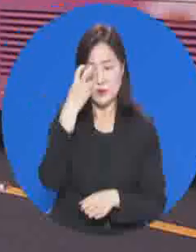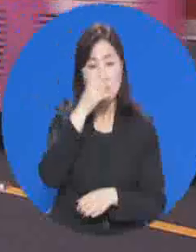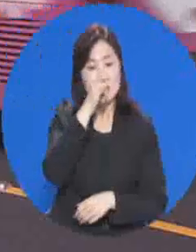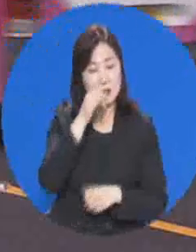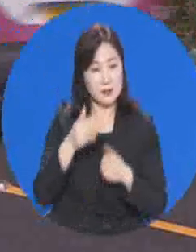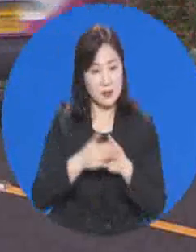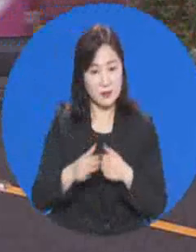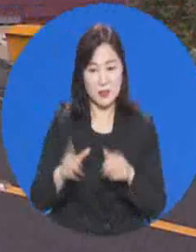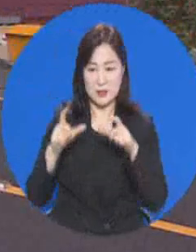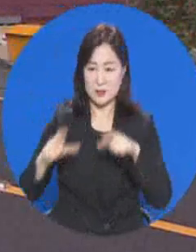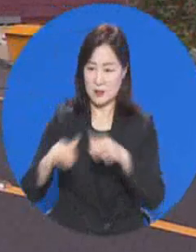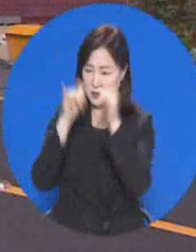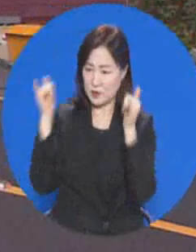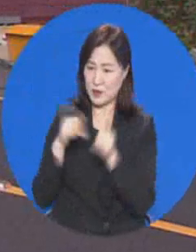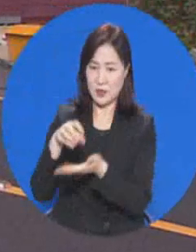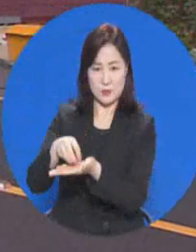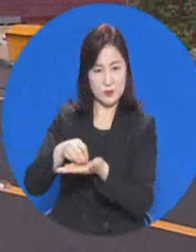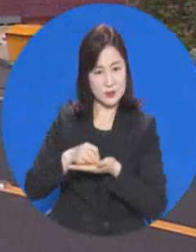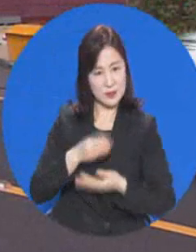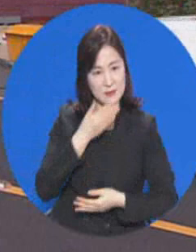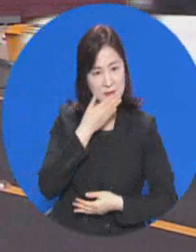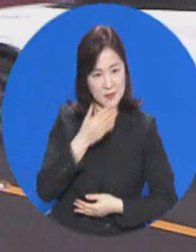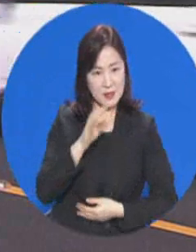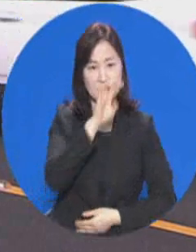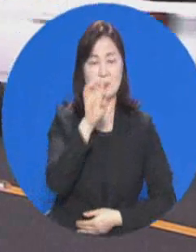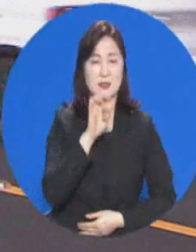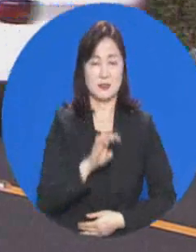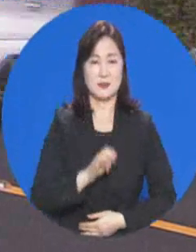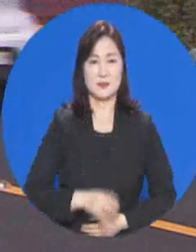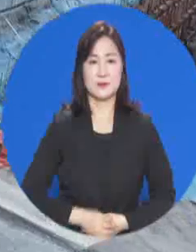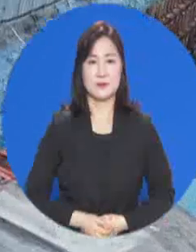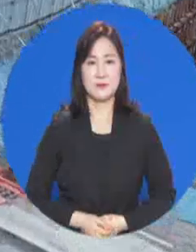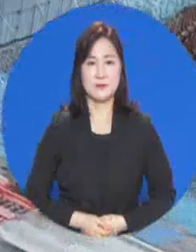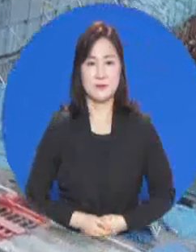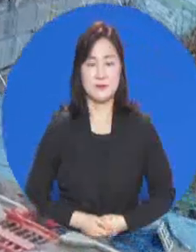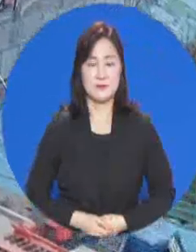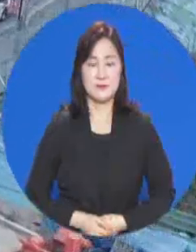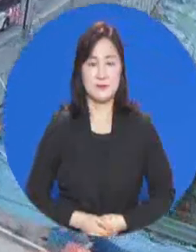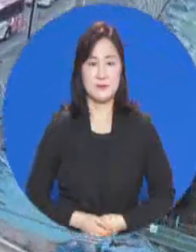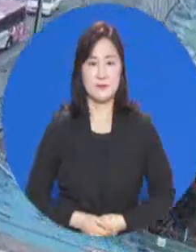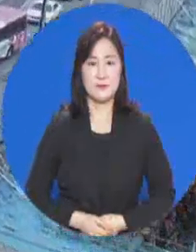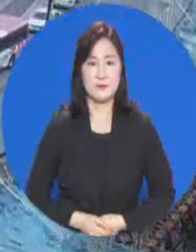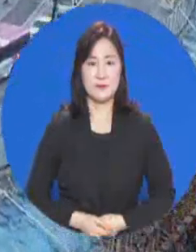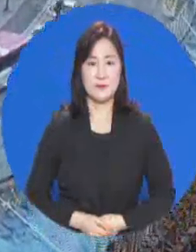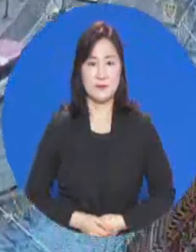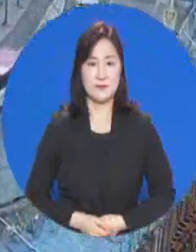정문에 1 목걸이가 제대로 반영될 수 있을지 각호 관건입니다 mbc 뉴 강민 줍니다